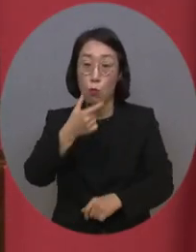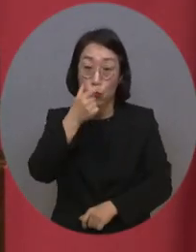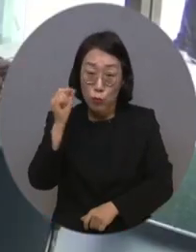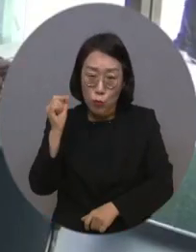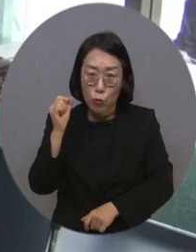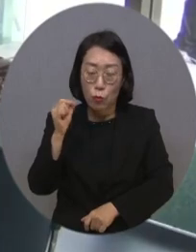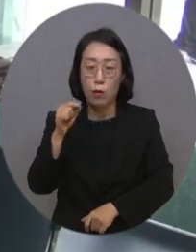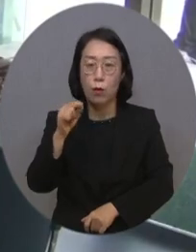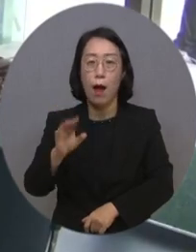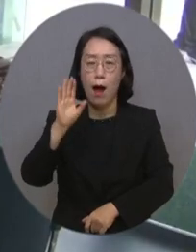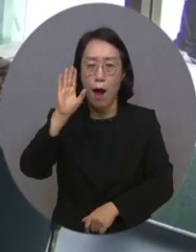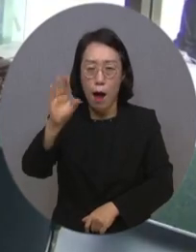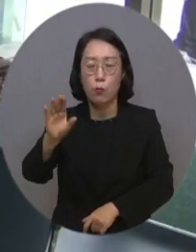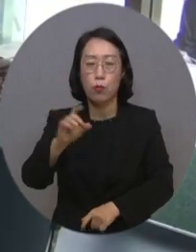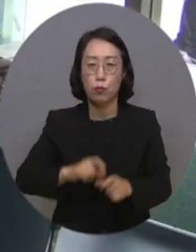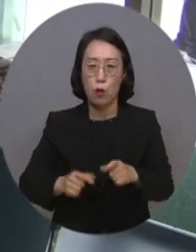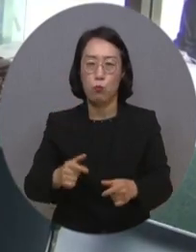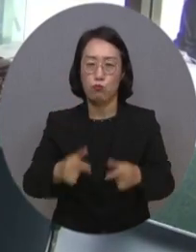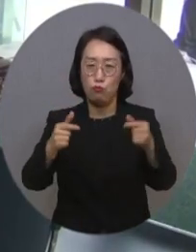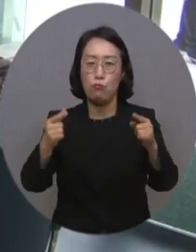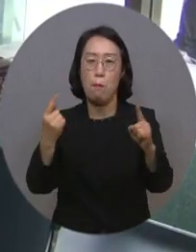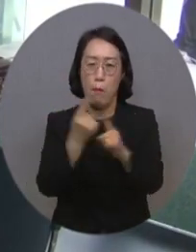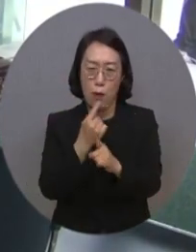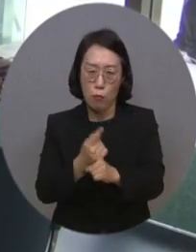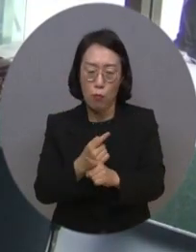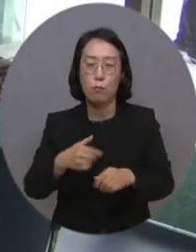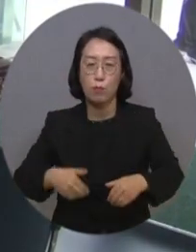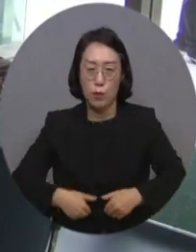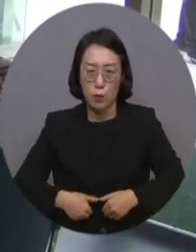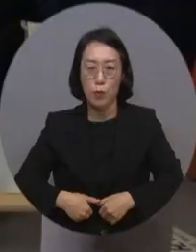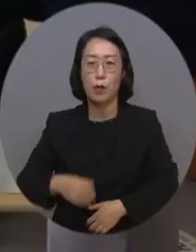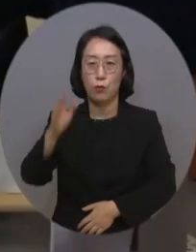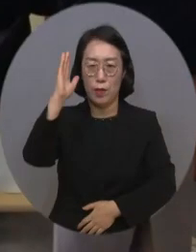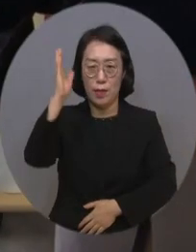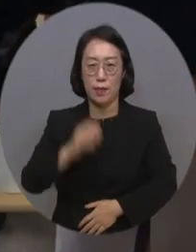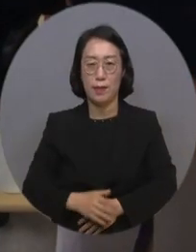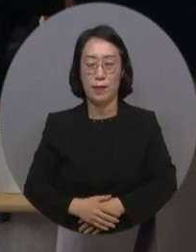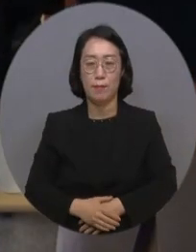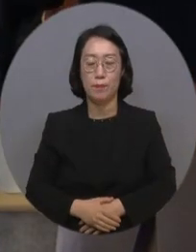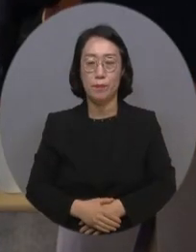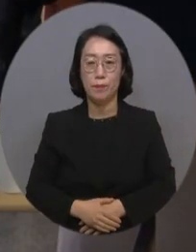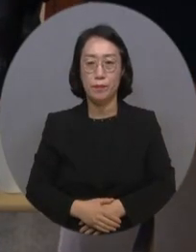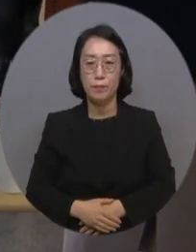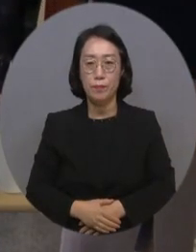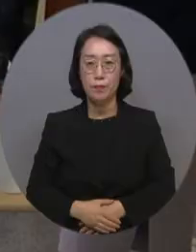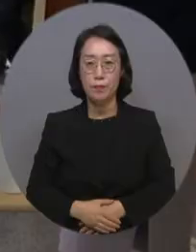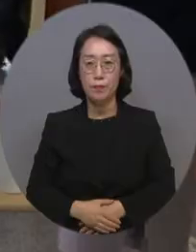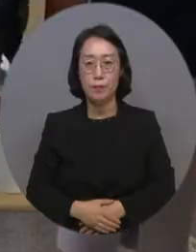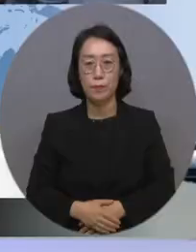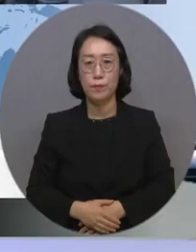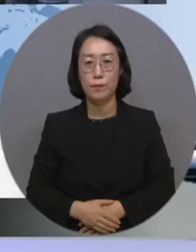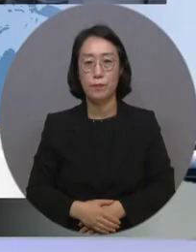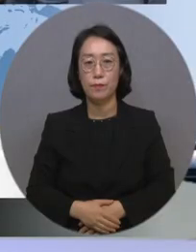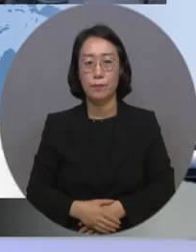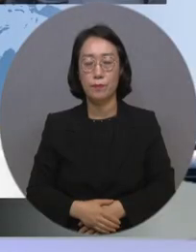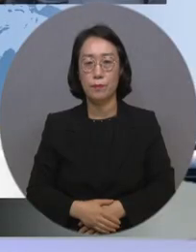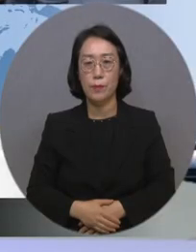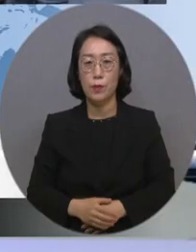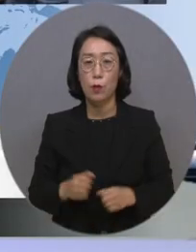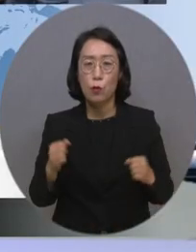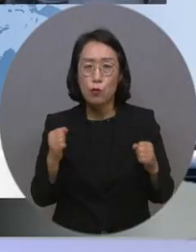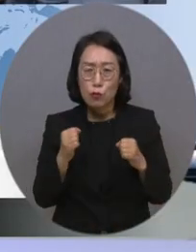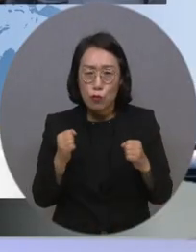부분이 앞으로 개선되어지길 바란다고 말했습니다. 복지TV 뉴스 이윤희입니다. 추운